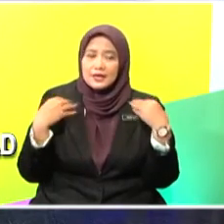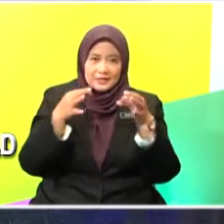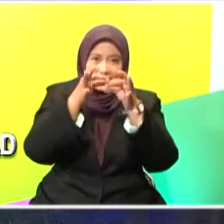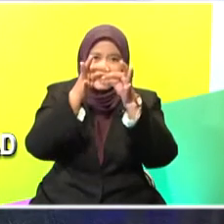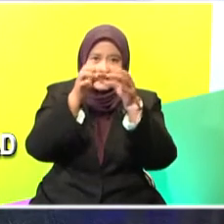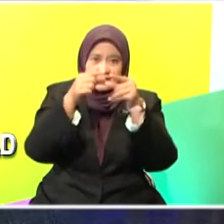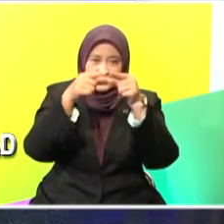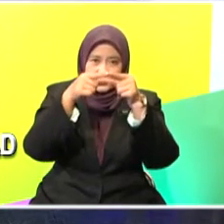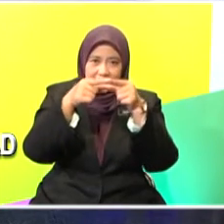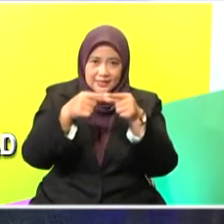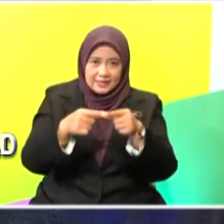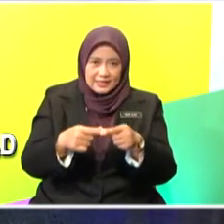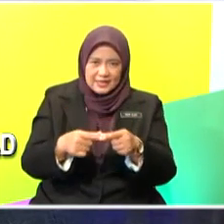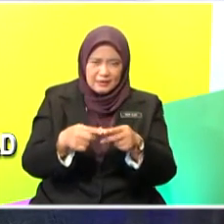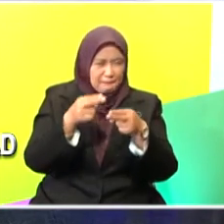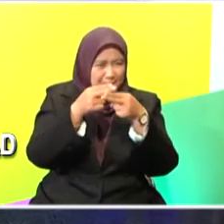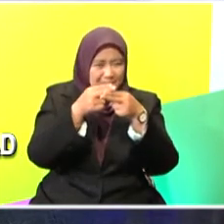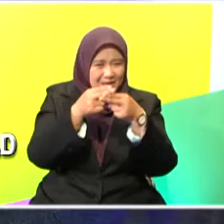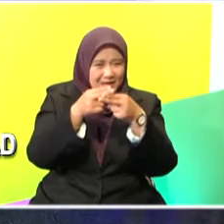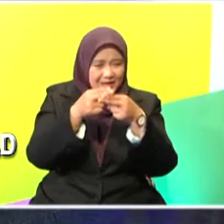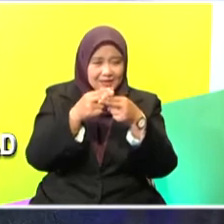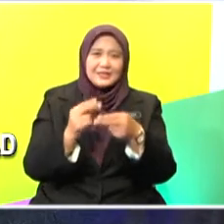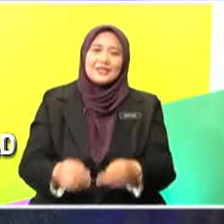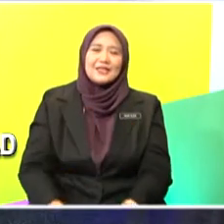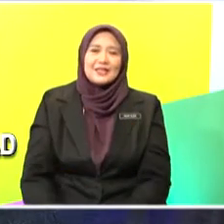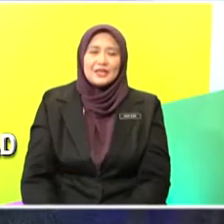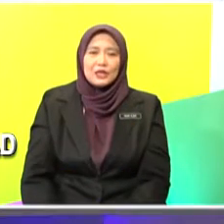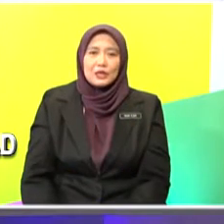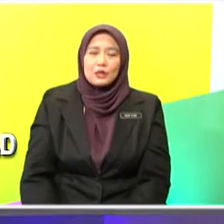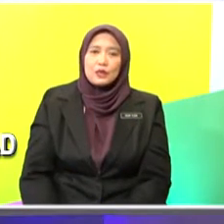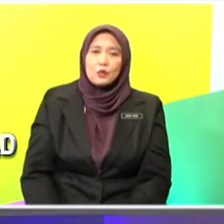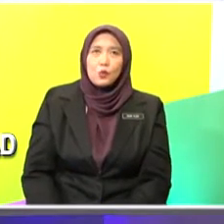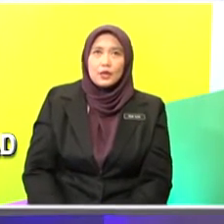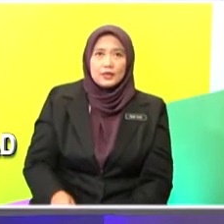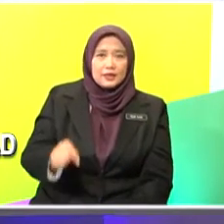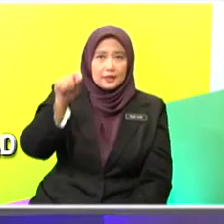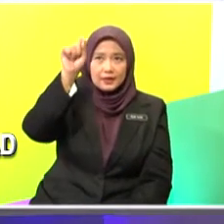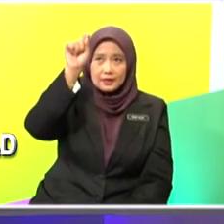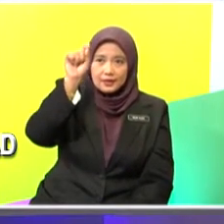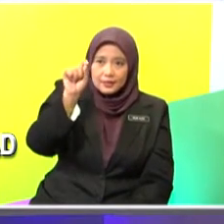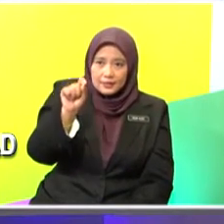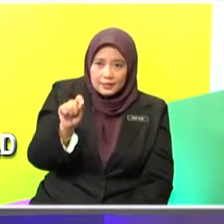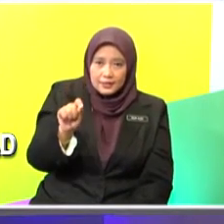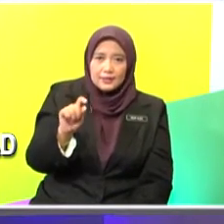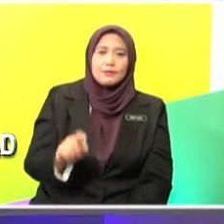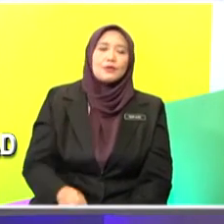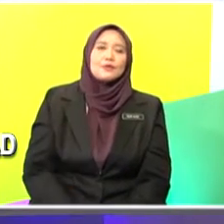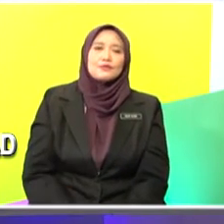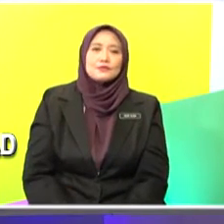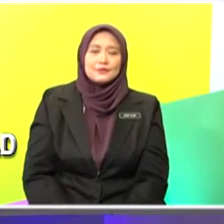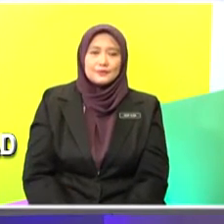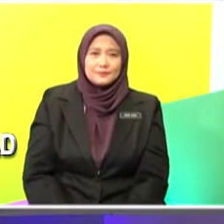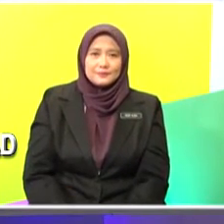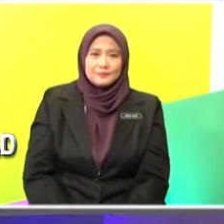lah. Dia. Ada tiang. Jadi kita tarik, cikgu. Ya. Okey. Kita tarik sampai ke bawah.